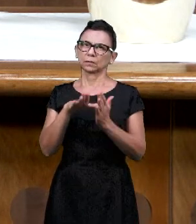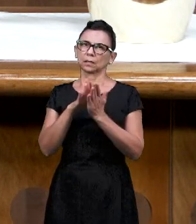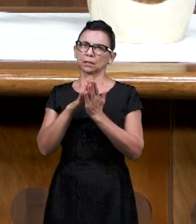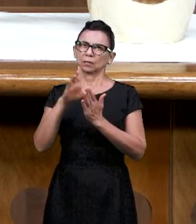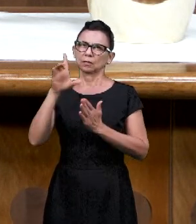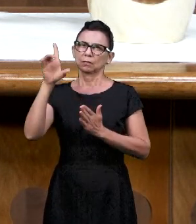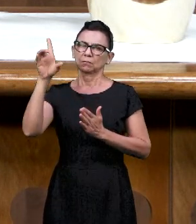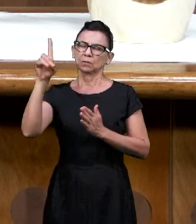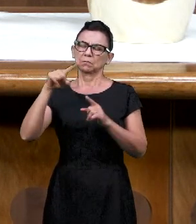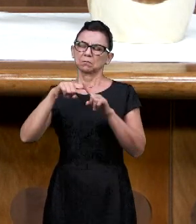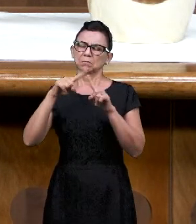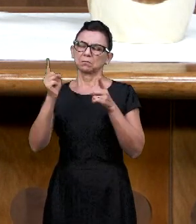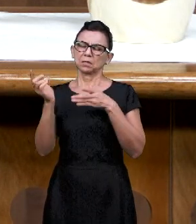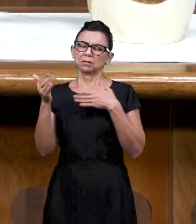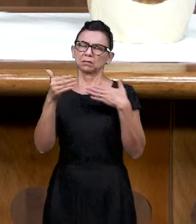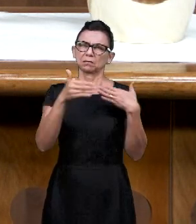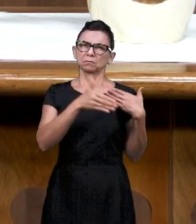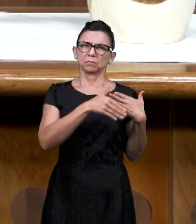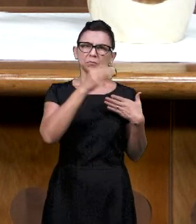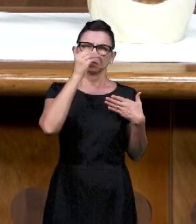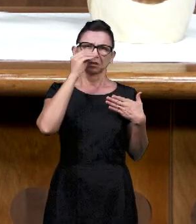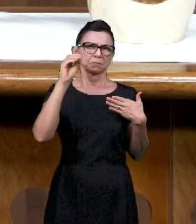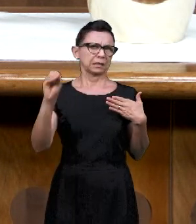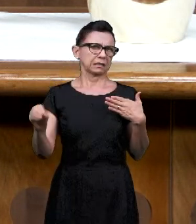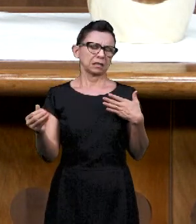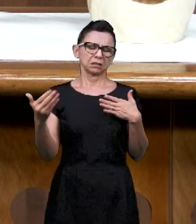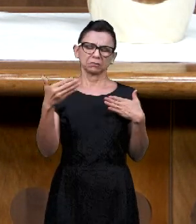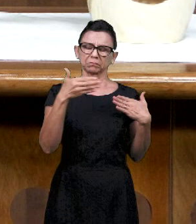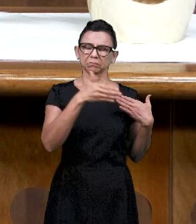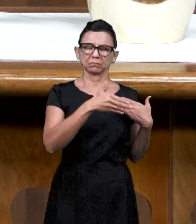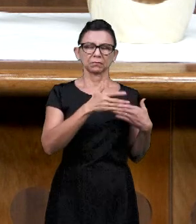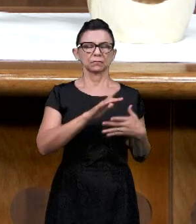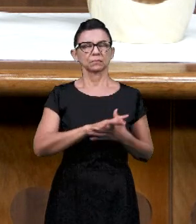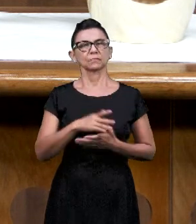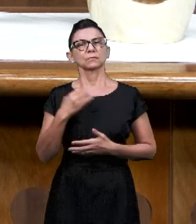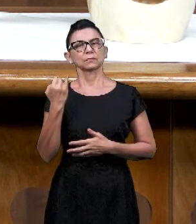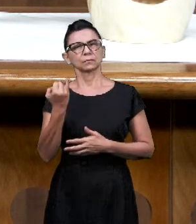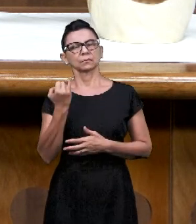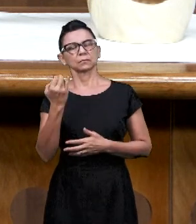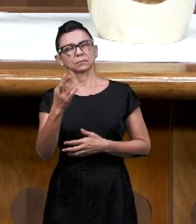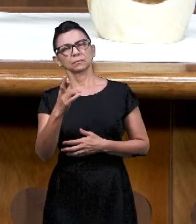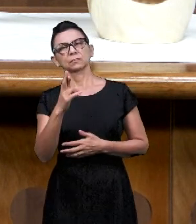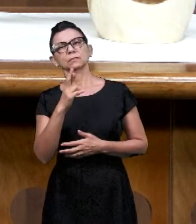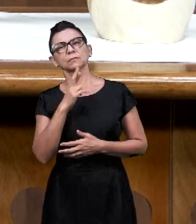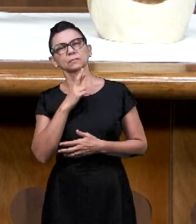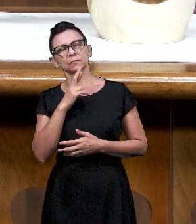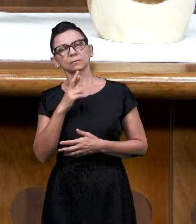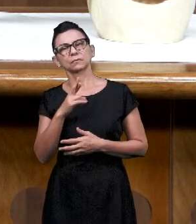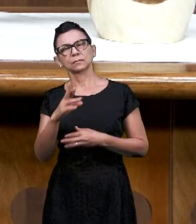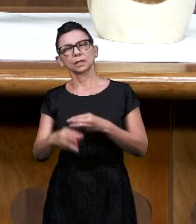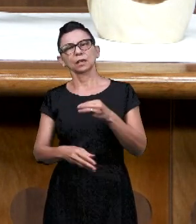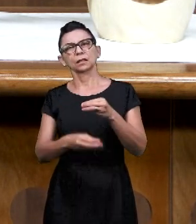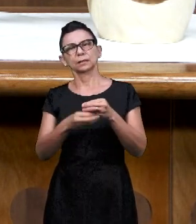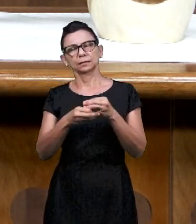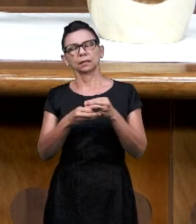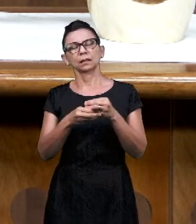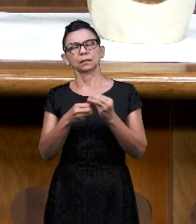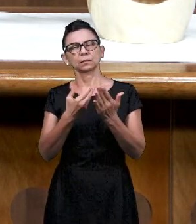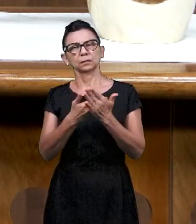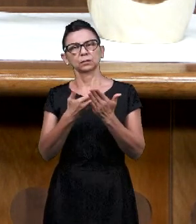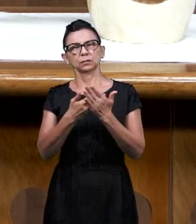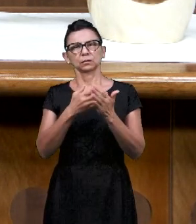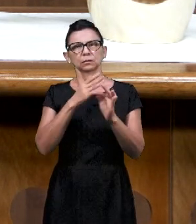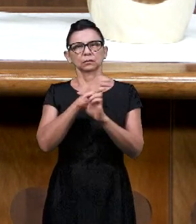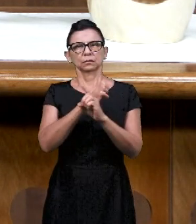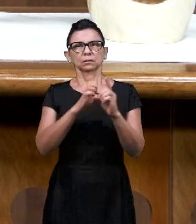Donc, la réponse de frères et sœurs était très importante qui complète l'étude de l'école biblique de ce matin. Maintenant, pour